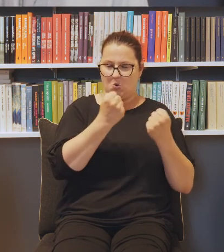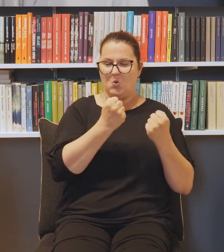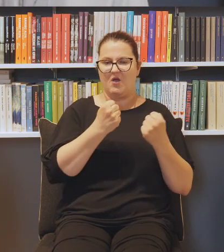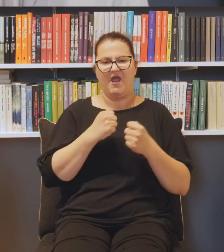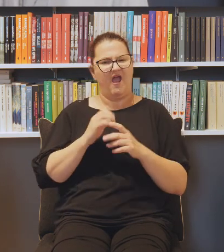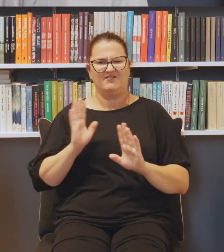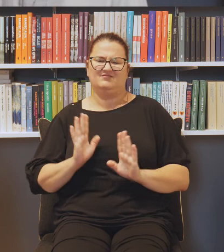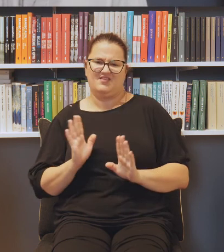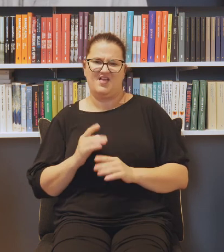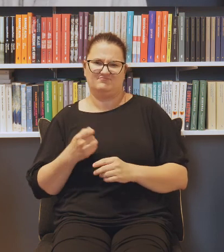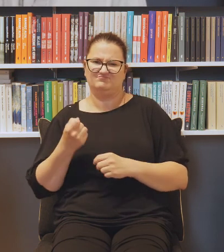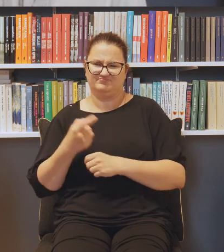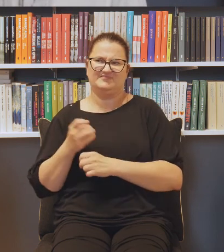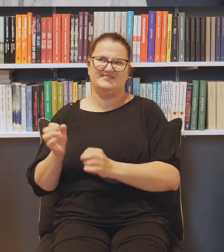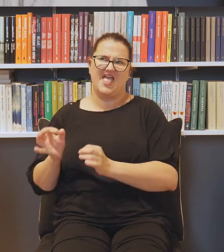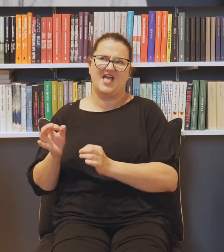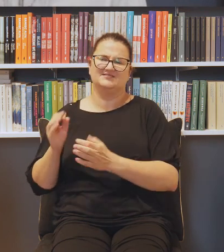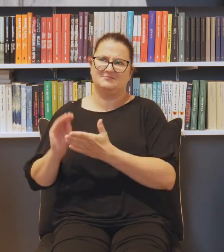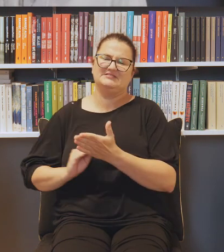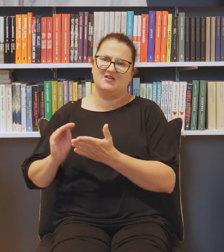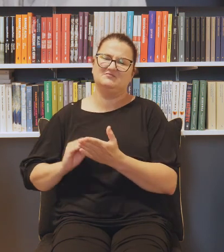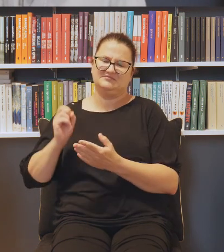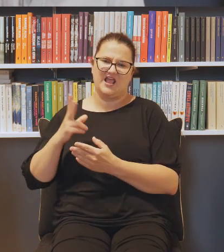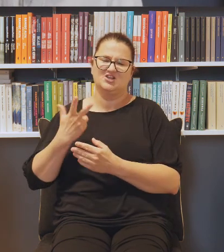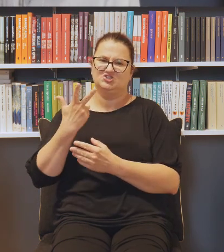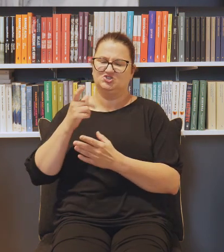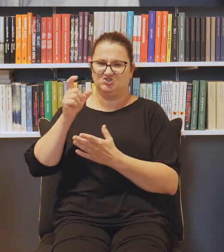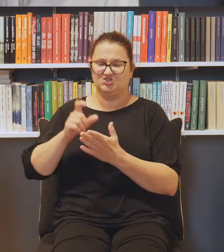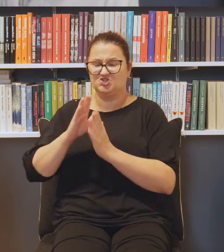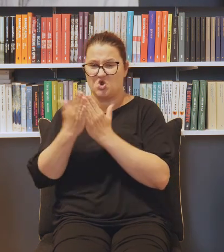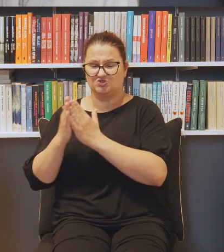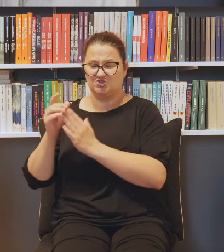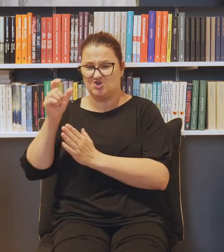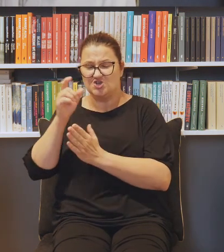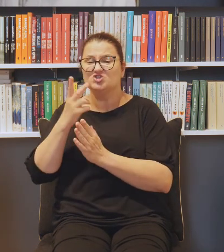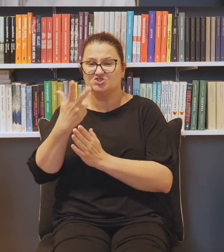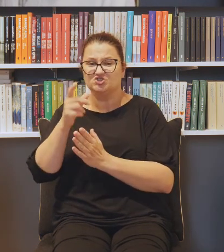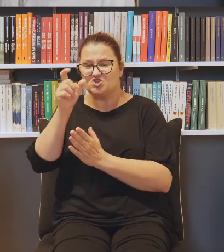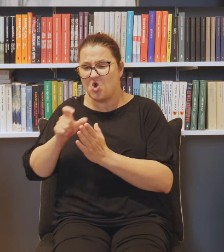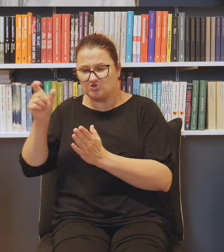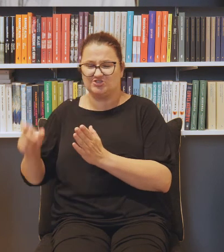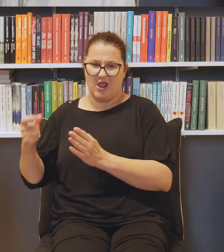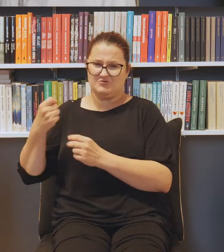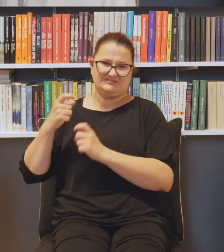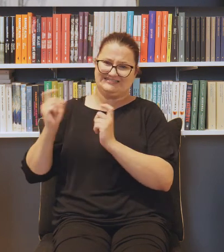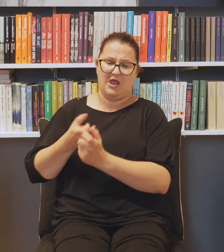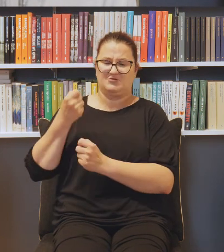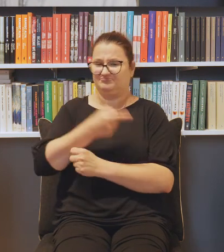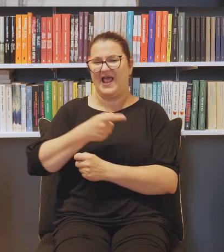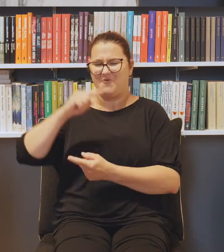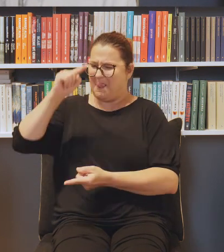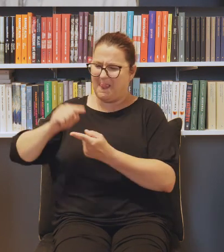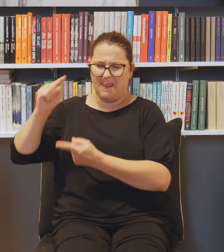nie, to można powiedzieć, że wyrzucam. Nawet teraz jak napisałem, to już chyba ze trzy rozdziały całe wyrzuciłem, albo je mocno skróciłem,